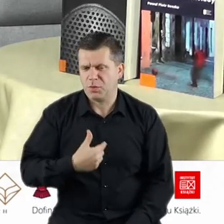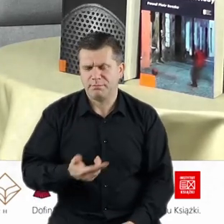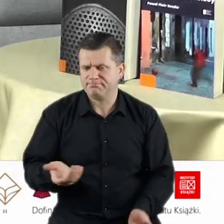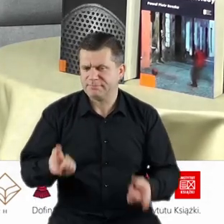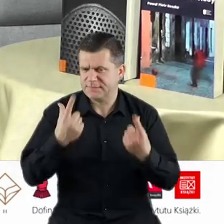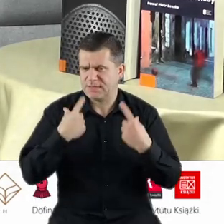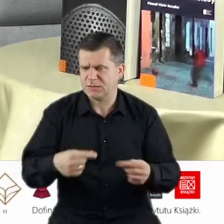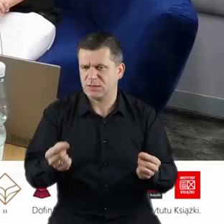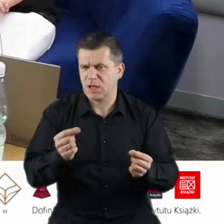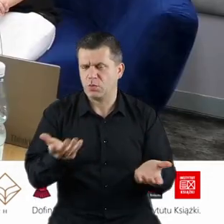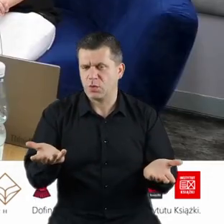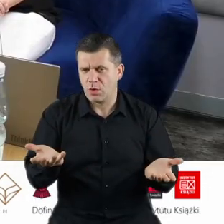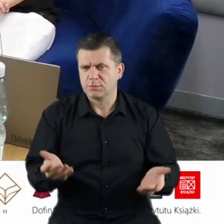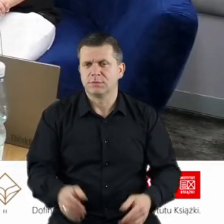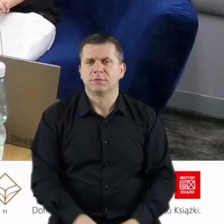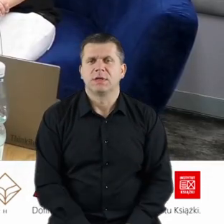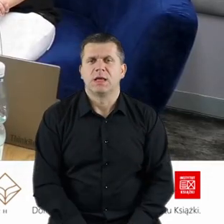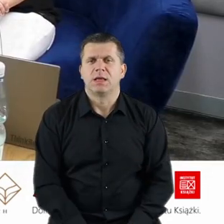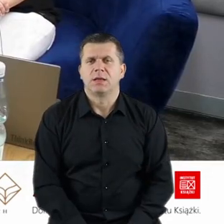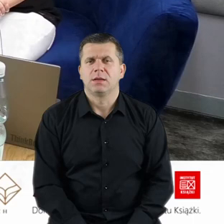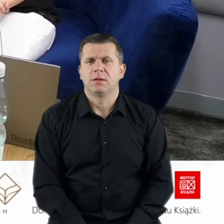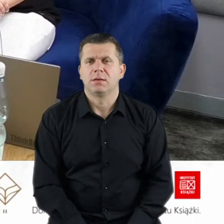To, co było dla mnie szczególnie zaskakujące,